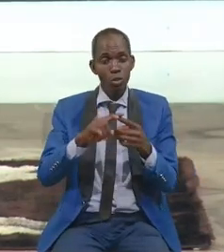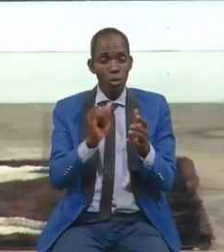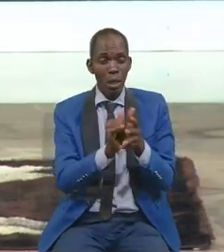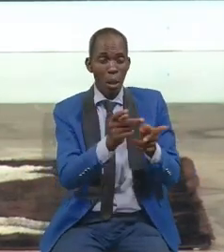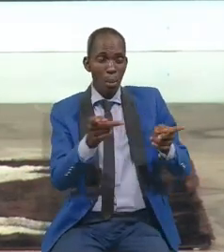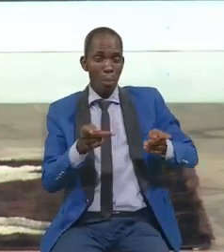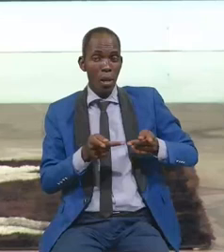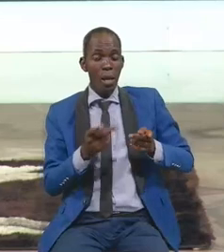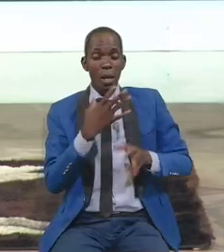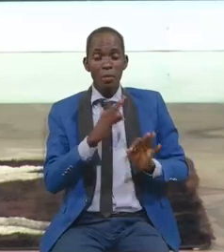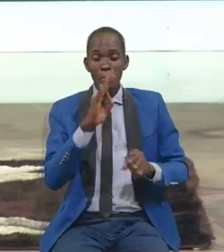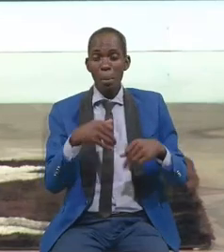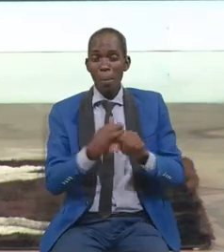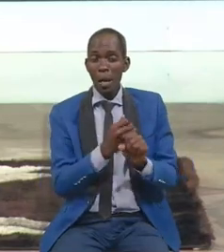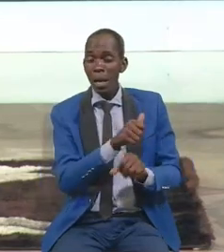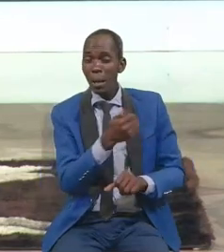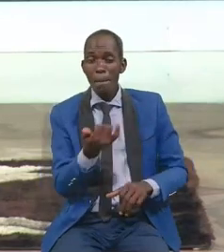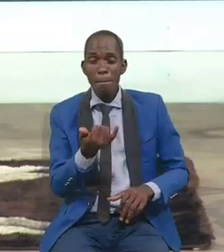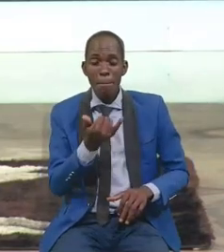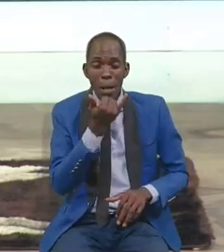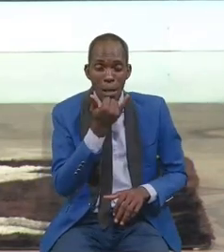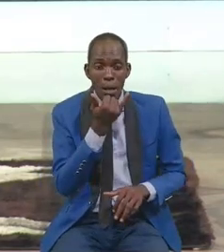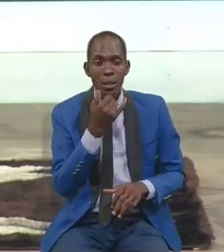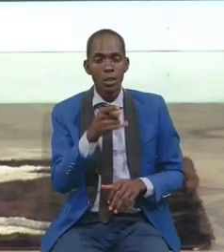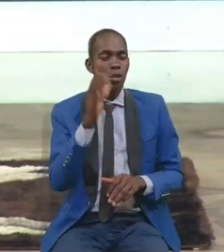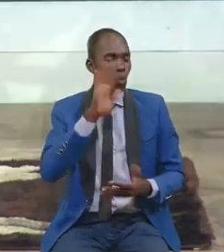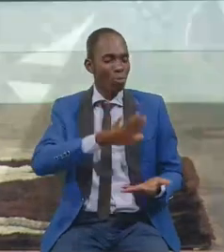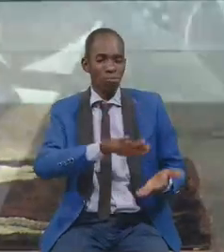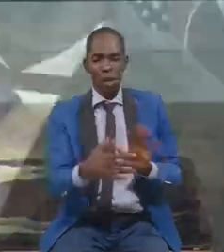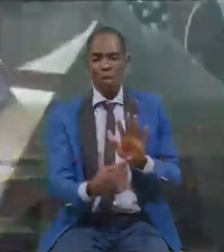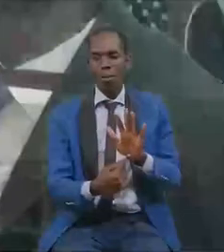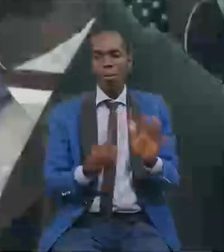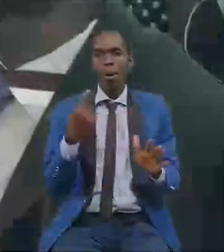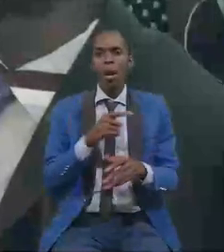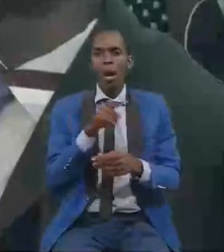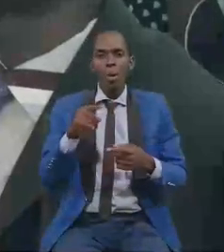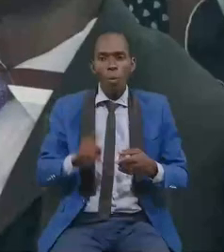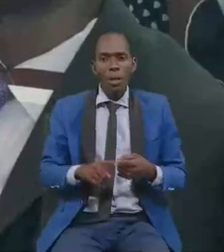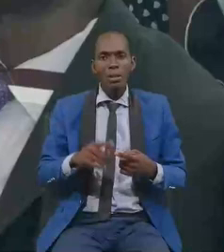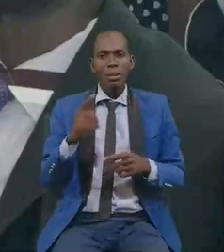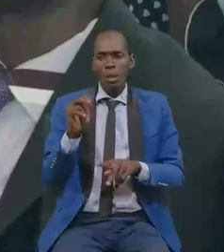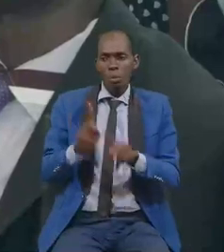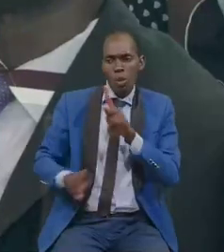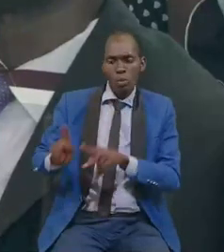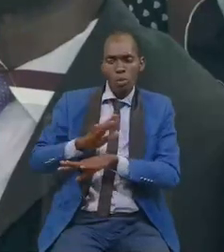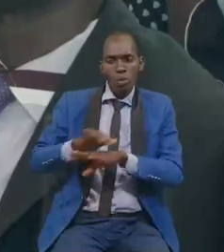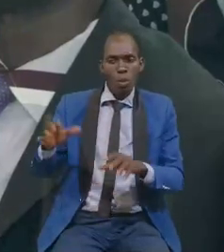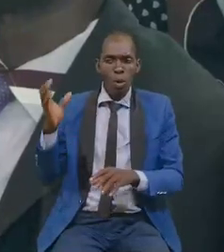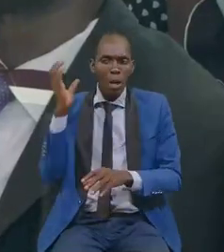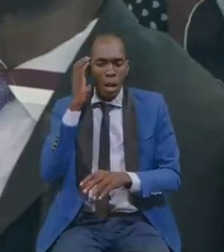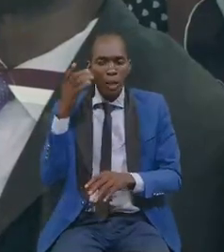là-bas, il va tomber raide mort. Et dès que les gens n'entendaient pas le son de